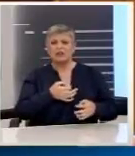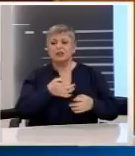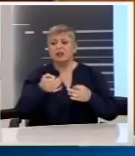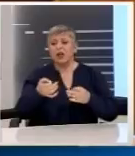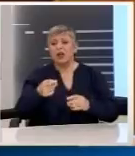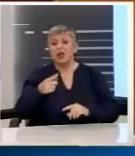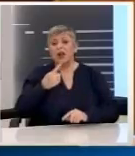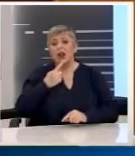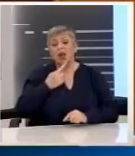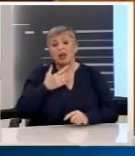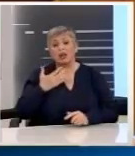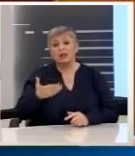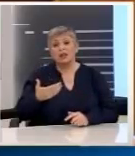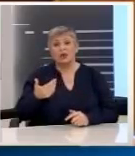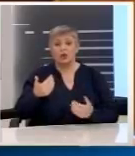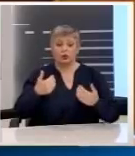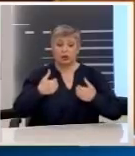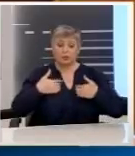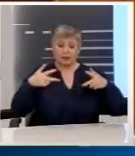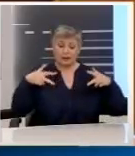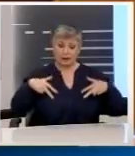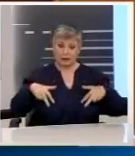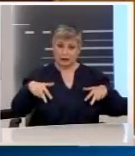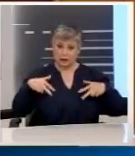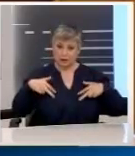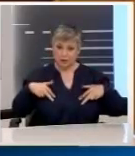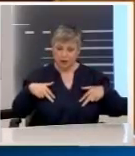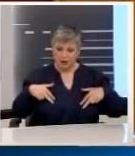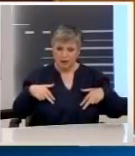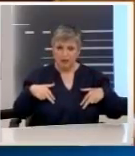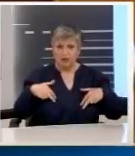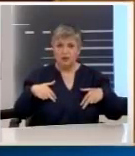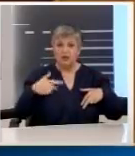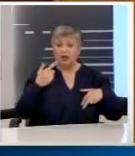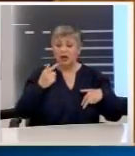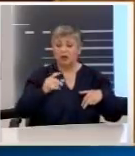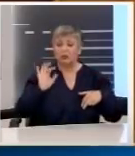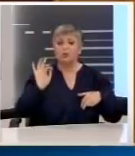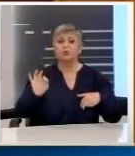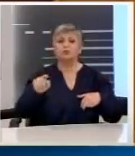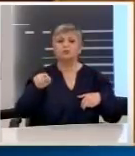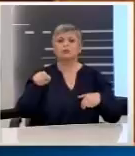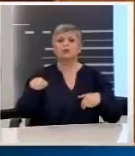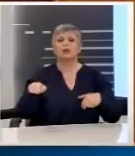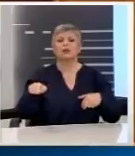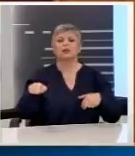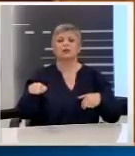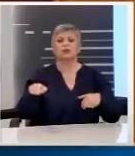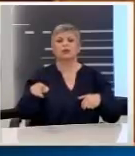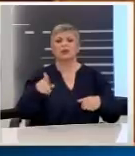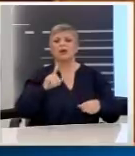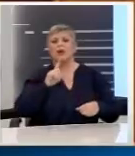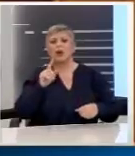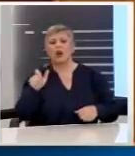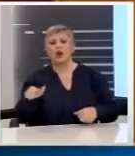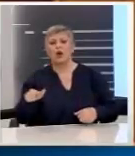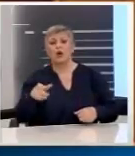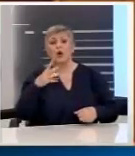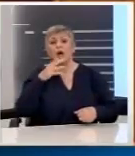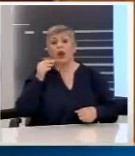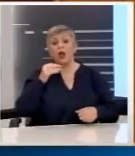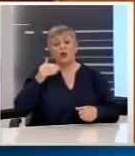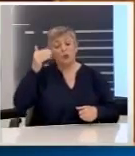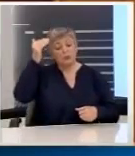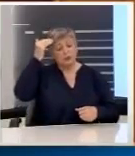τάχα μου στοχοποιεί η κυβέρνηση τον εν λόγω επιχειρηματία και ο λόγος για τον οποίο τον στοχοποιεί είναι για να εξοντώσει πολιτικά τον κύριο